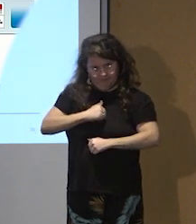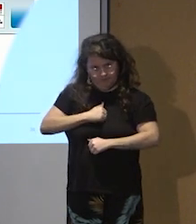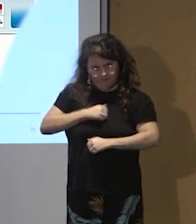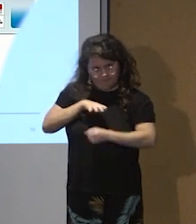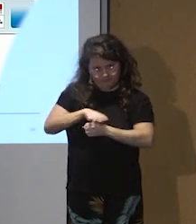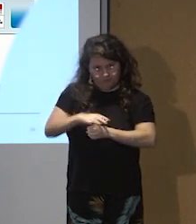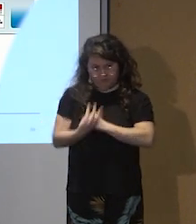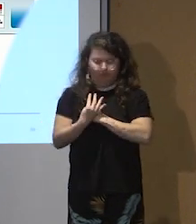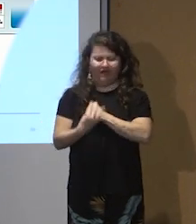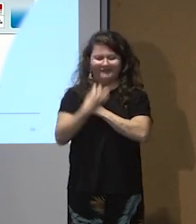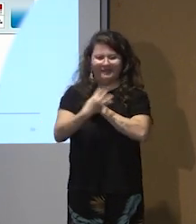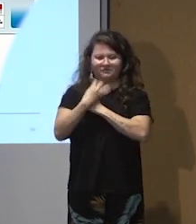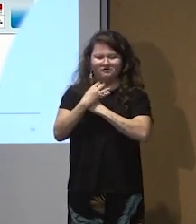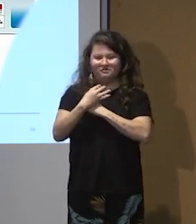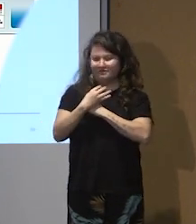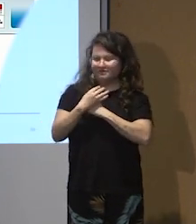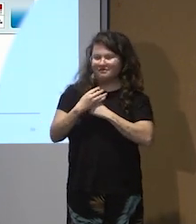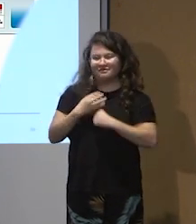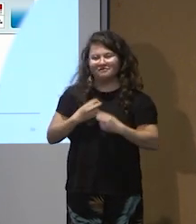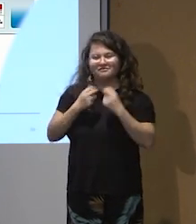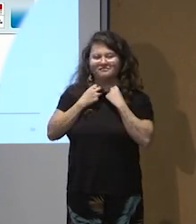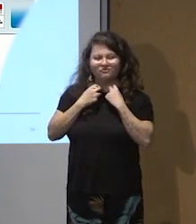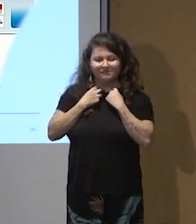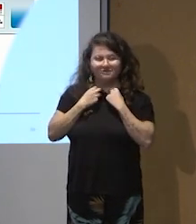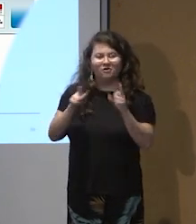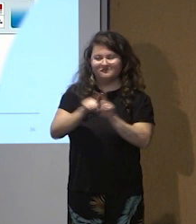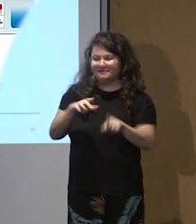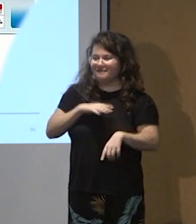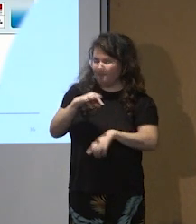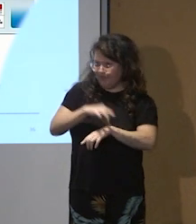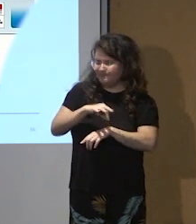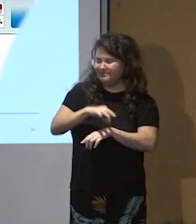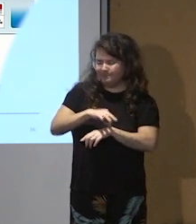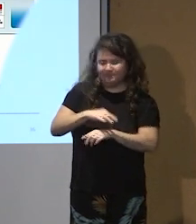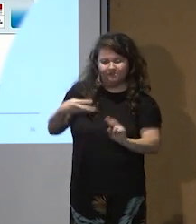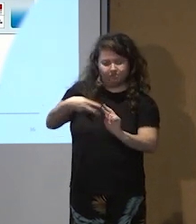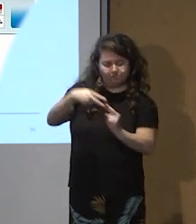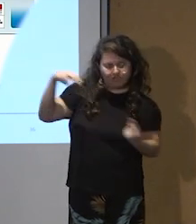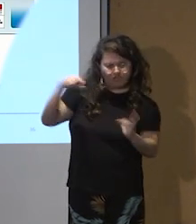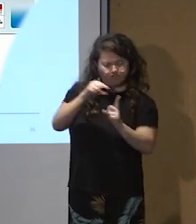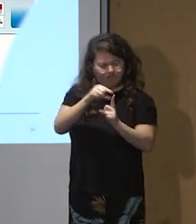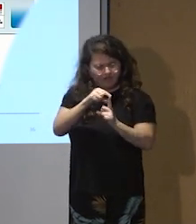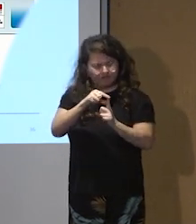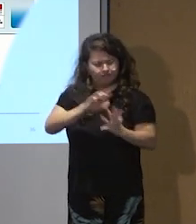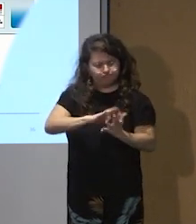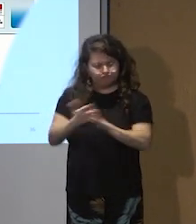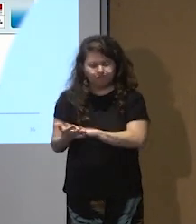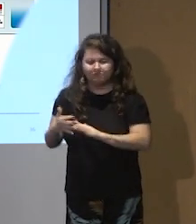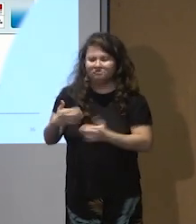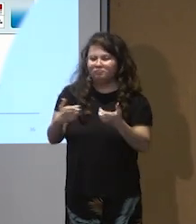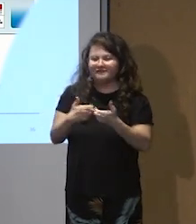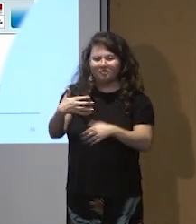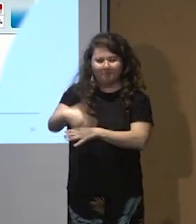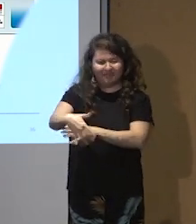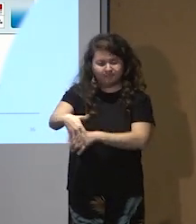thyroïde. Et puis, les maladies dégénératives, vous en avez entendu parler. La maladie de Parkinson,